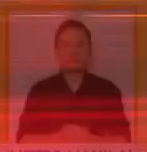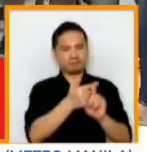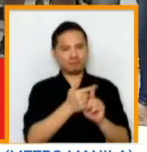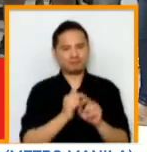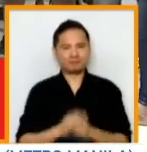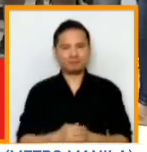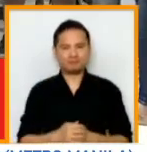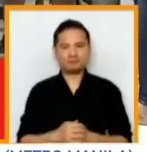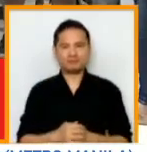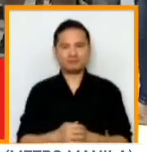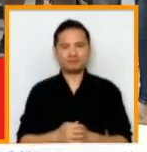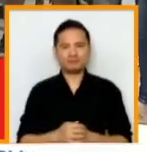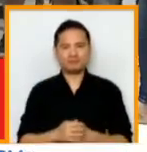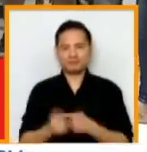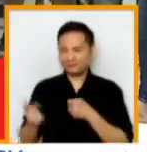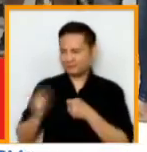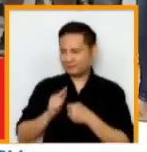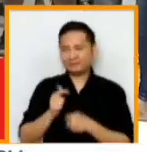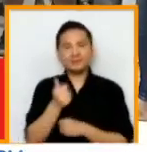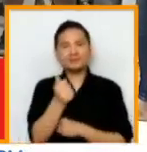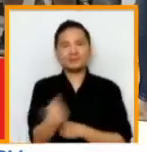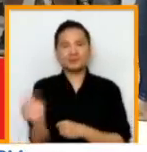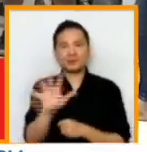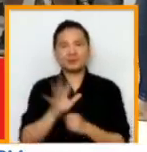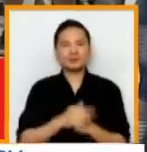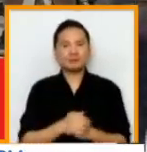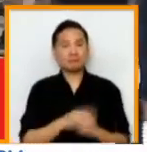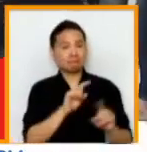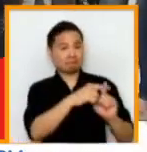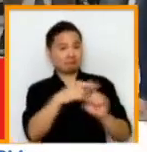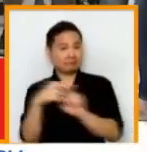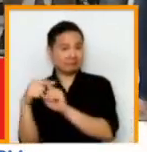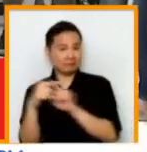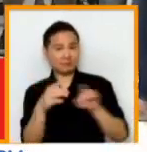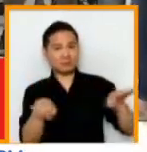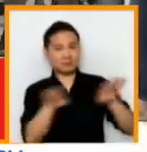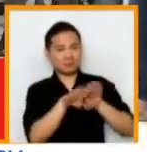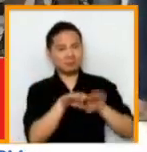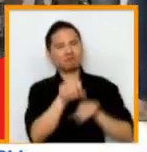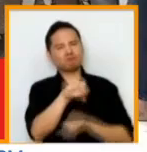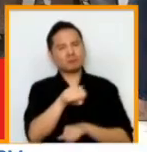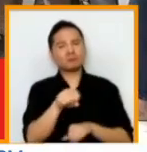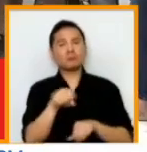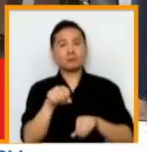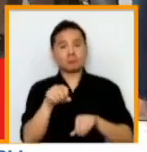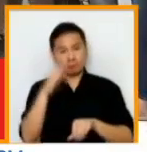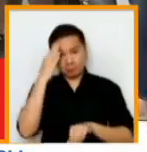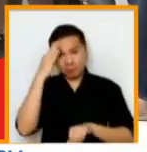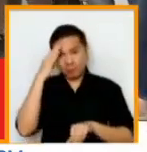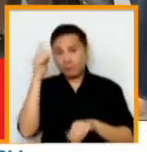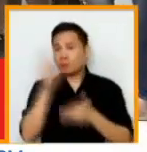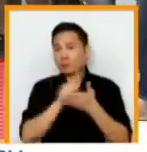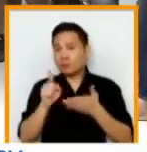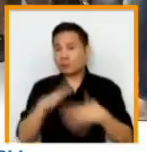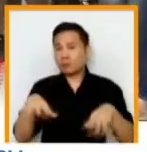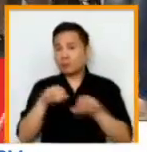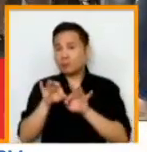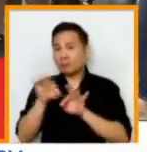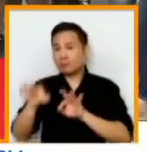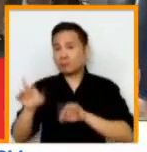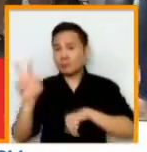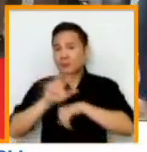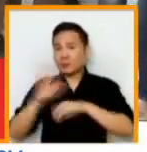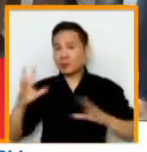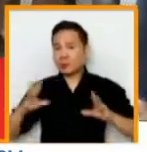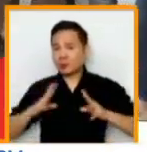Bam, good morning. Ivan, good morning. Sarado man ang mga sementeryo, pagkakataon itong long weekend ng undas para makauwi ang ilan natin mga kababayan sa